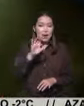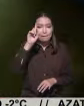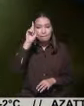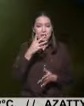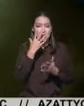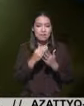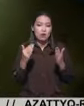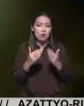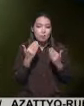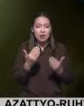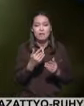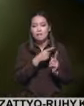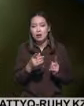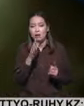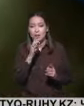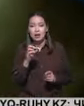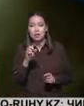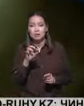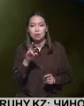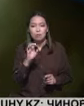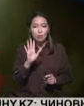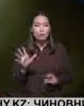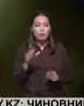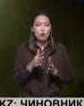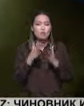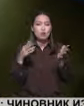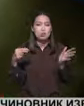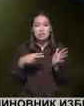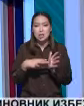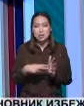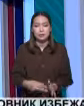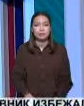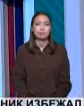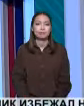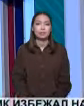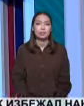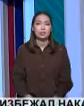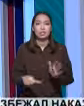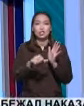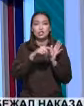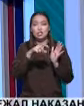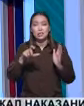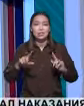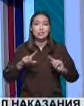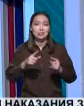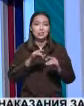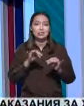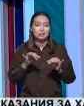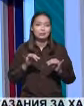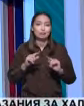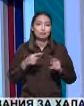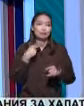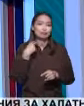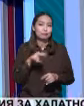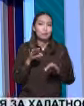дома. С течением времени Хизбулла будет платить все большую цену. Шестерых человек задержали и взяли под стражу по